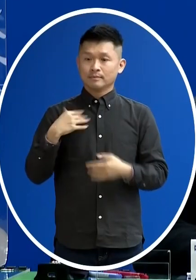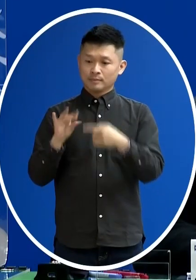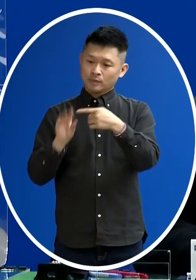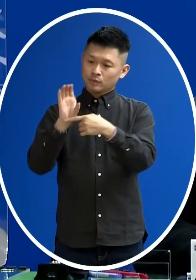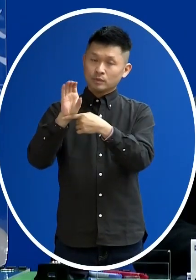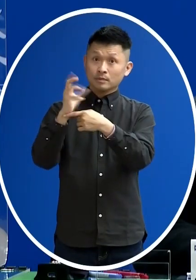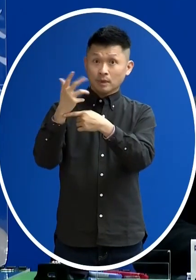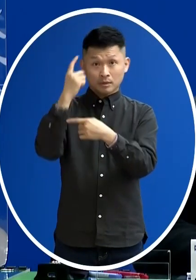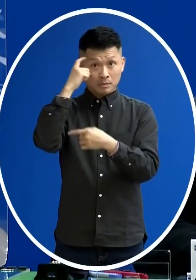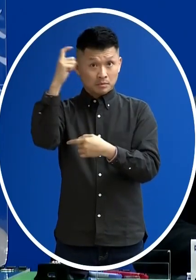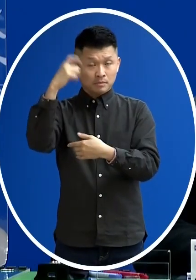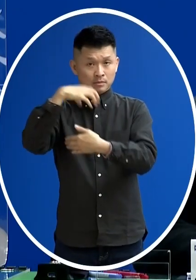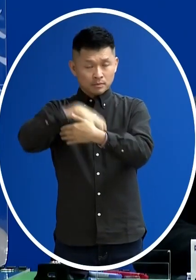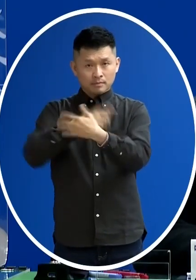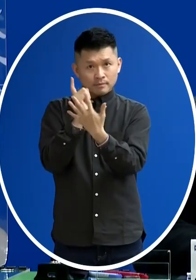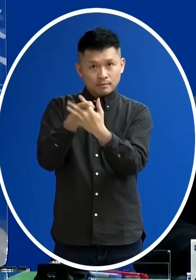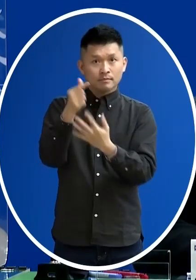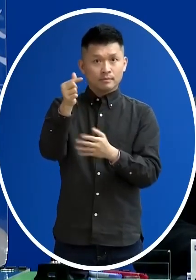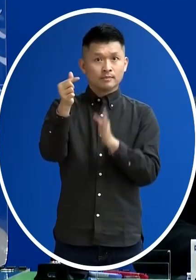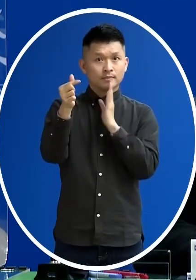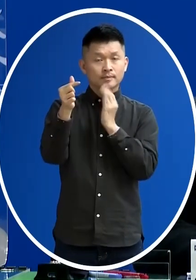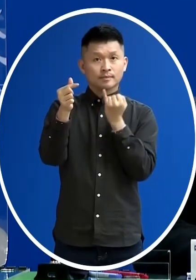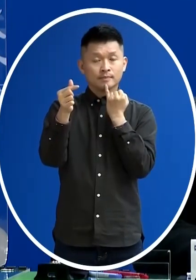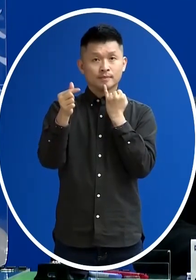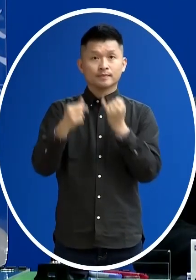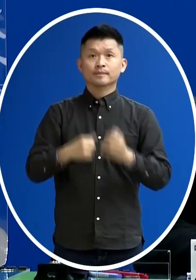8%可以在10天以内可以检出。